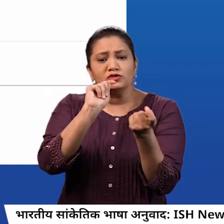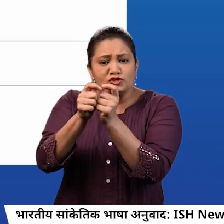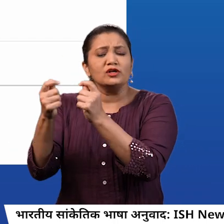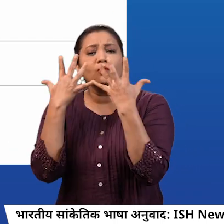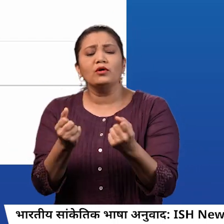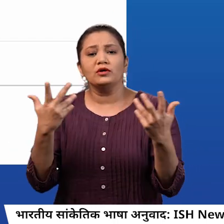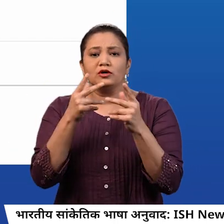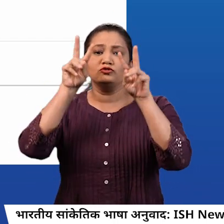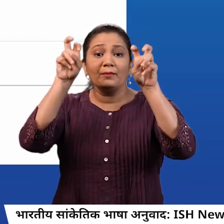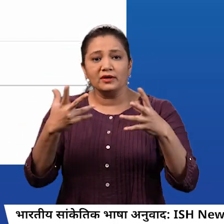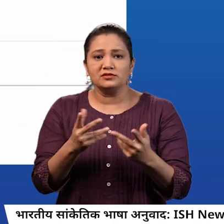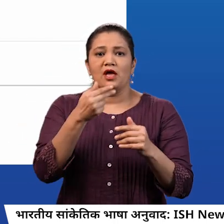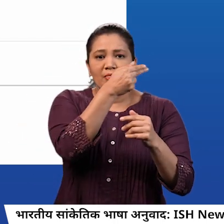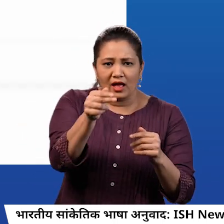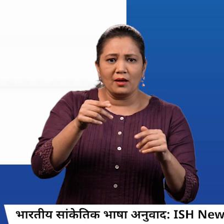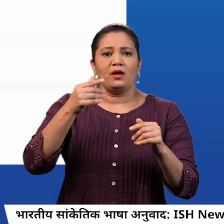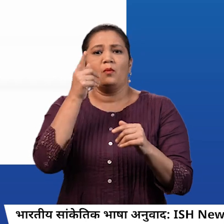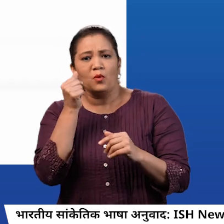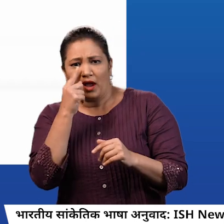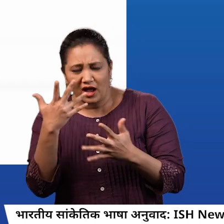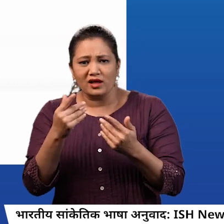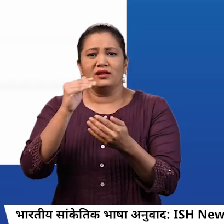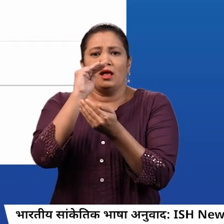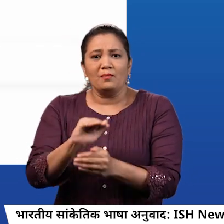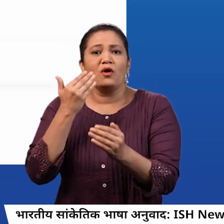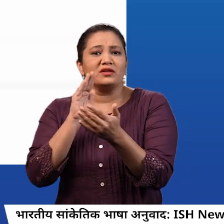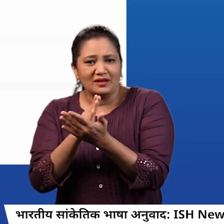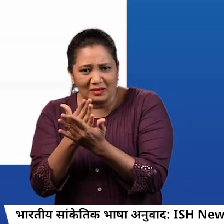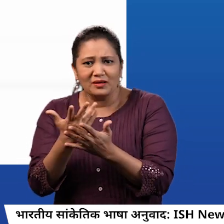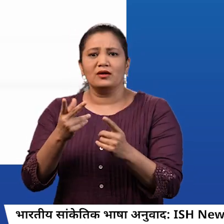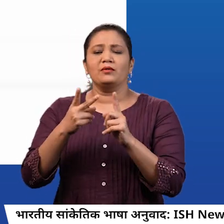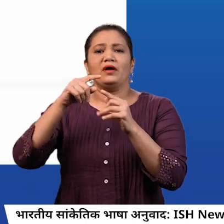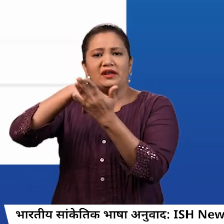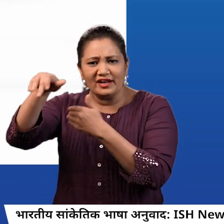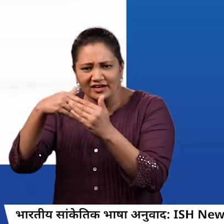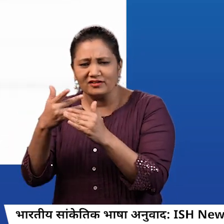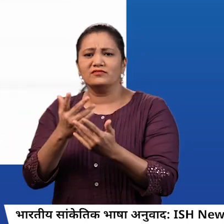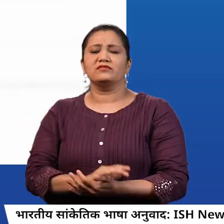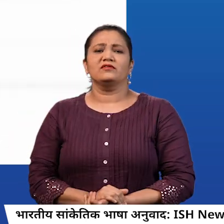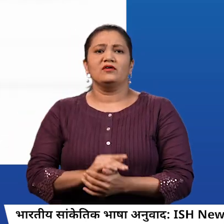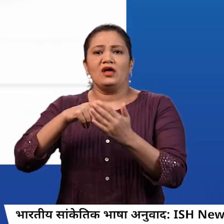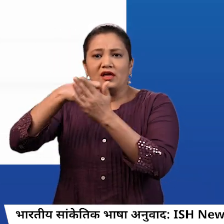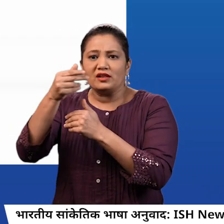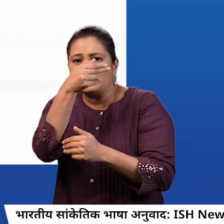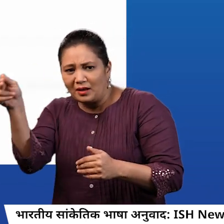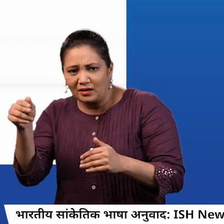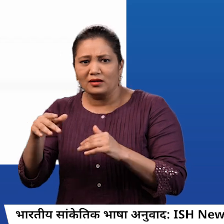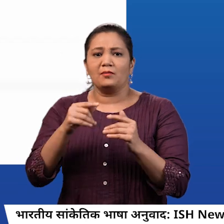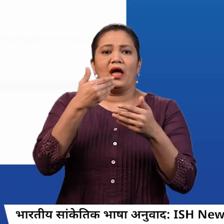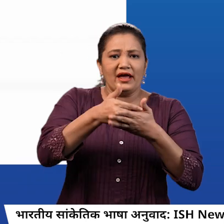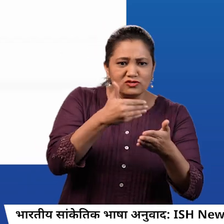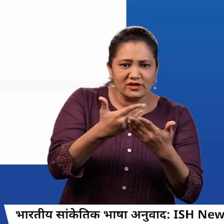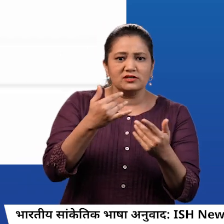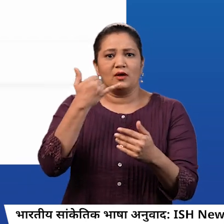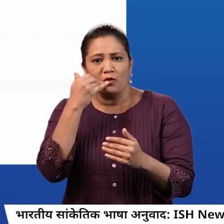आहेत त्यासाठी आपलं नाव, लिंग, जन्मतारीख किंवा वय, नातेसंबंधांचा प्रकार, नातेवाईकाचं नाव, पत्ता,